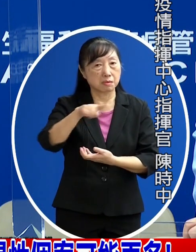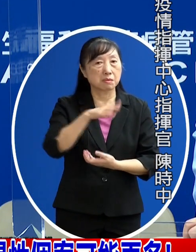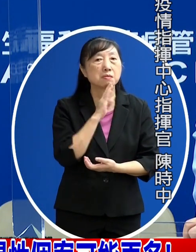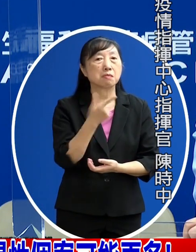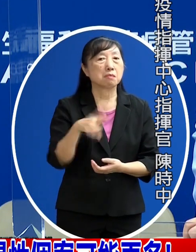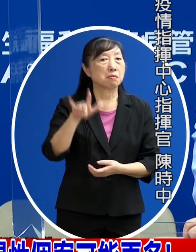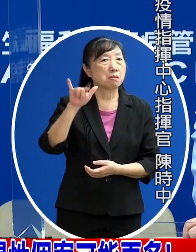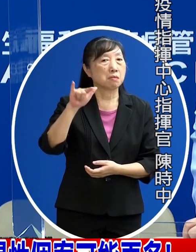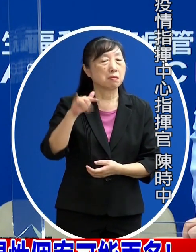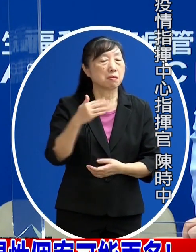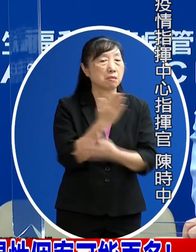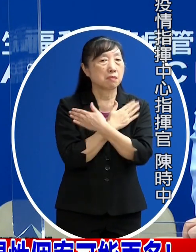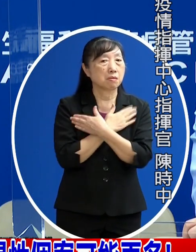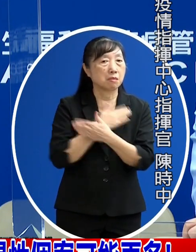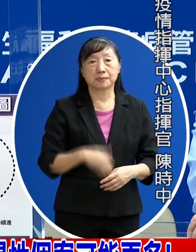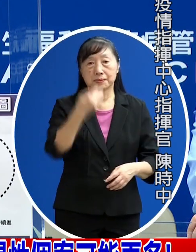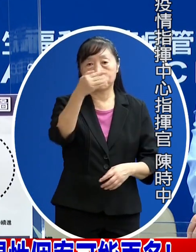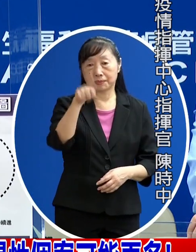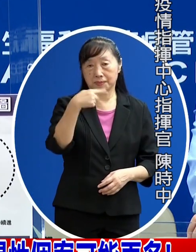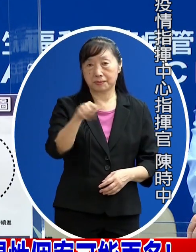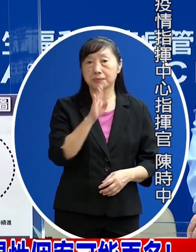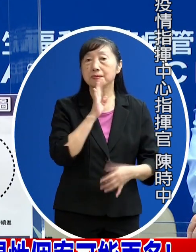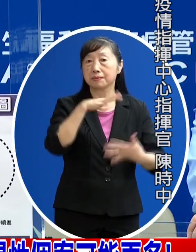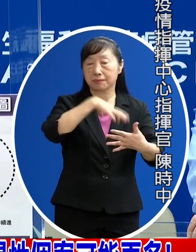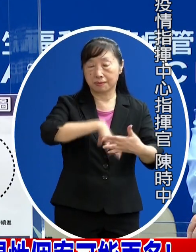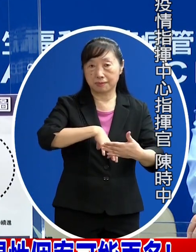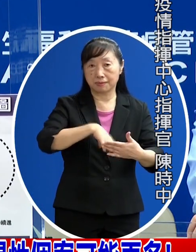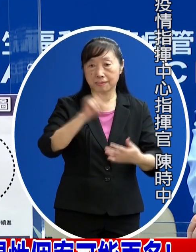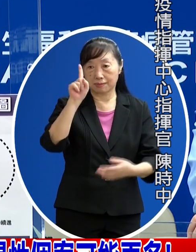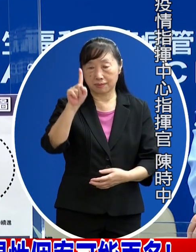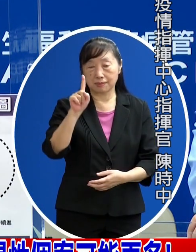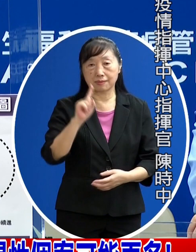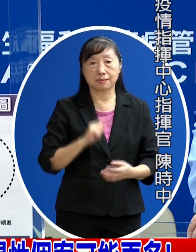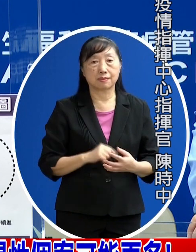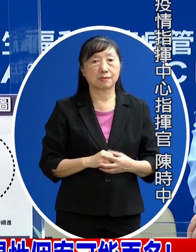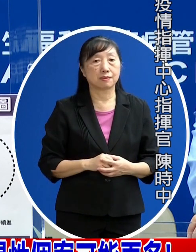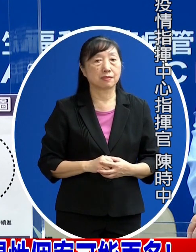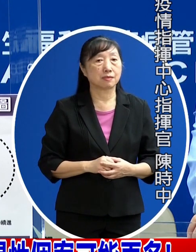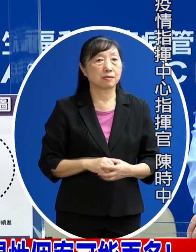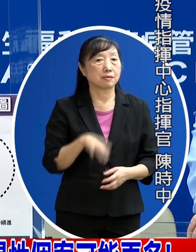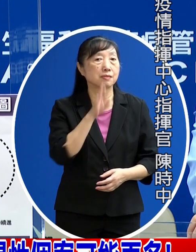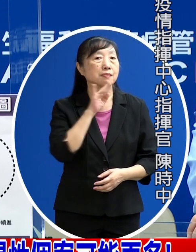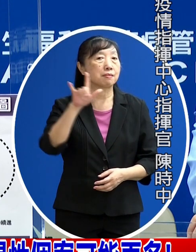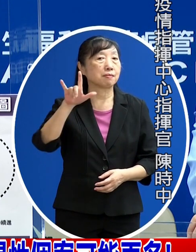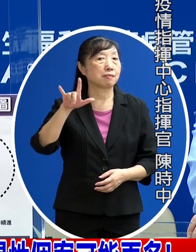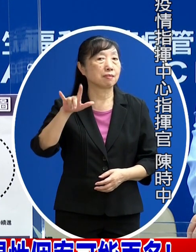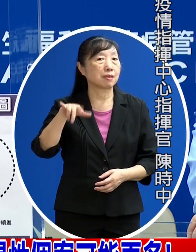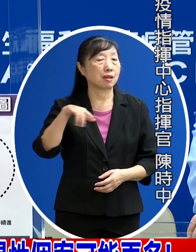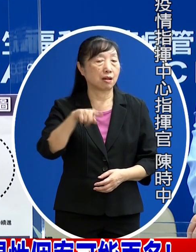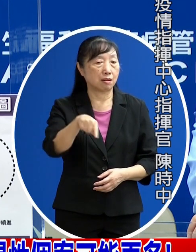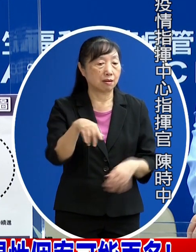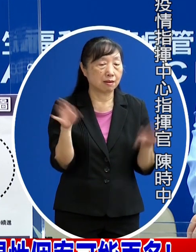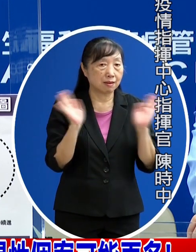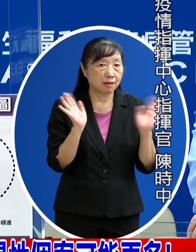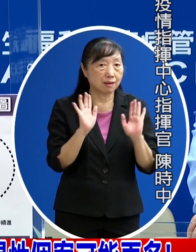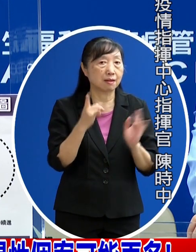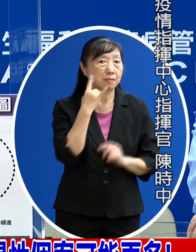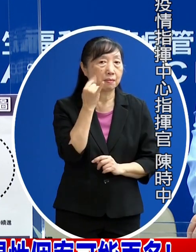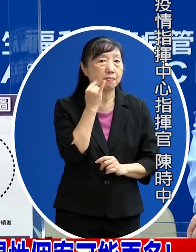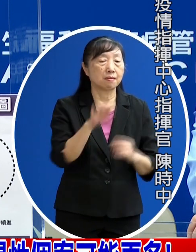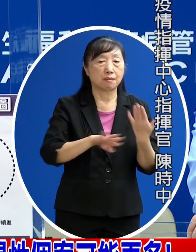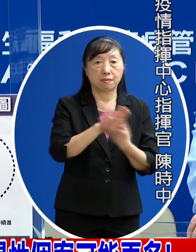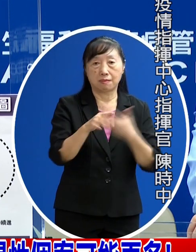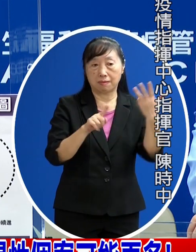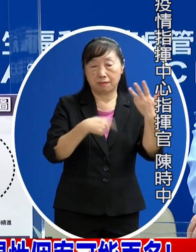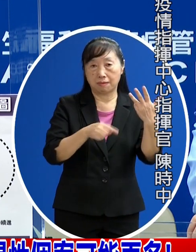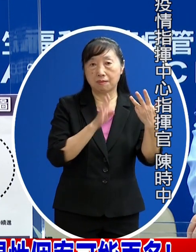园里面被验出来，其中有一位是里面的幼儿的母亲，那其他